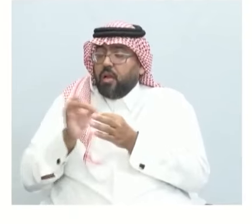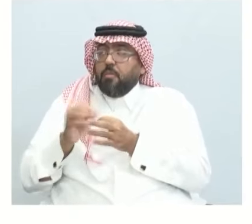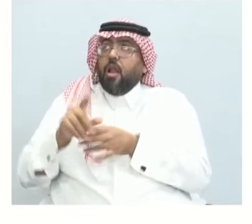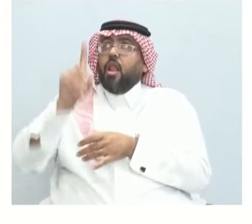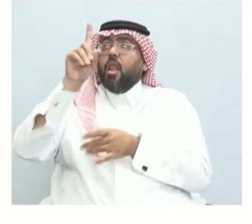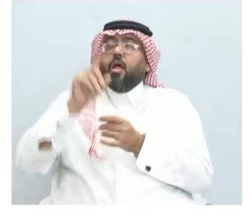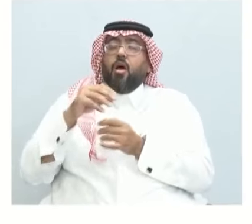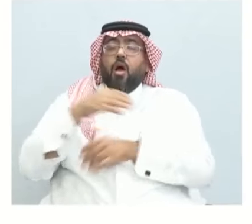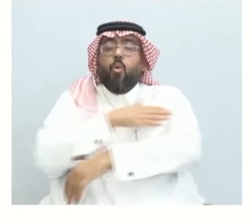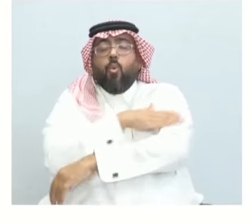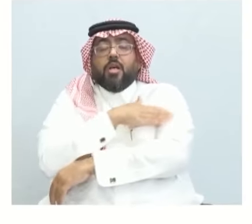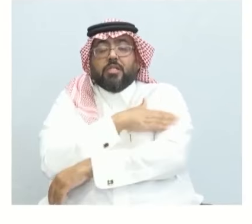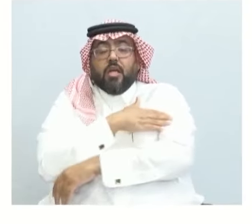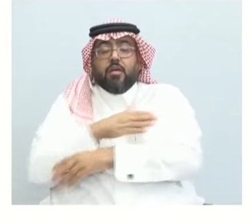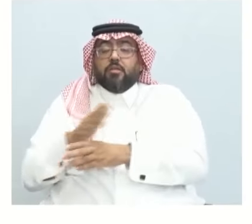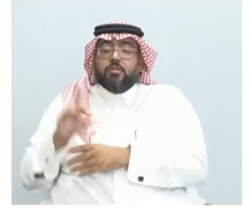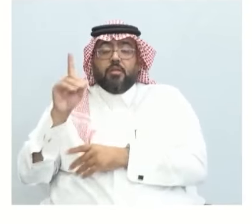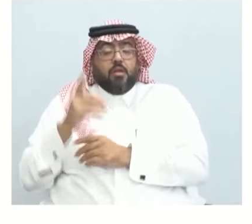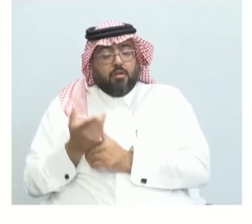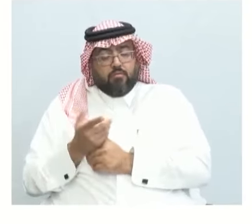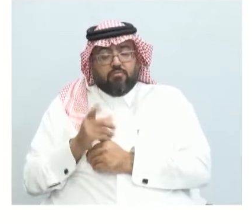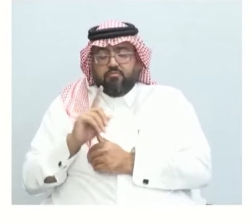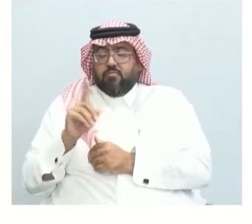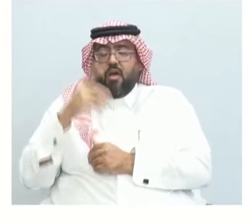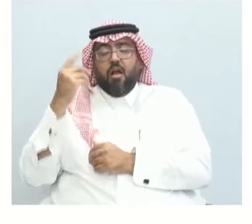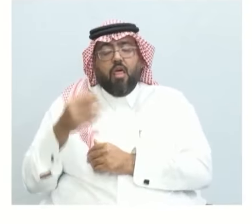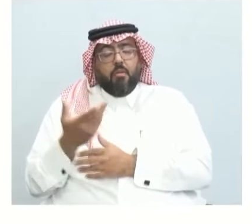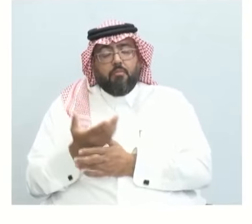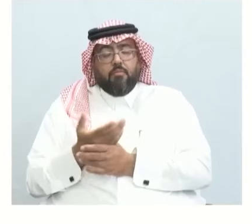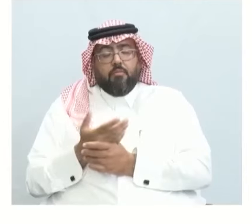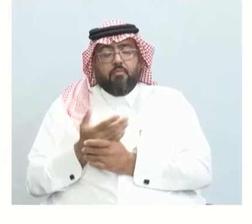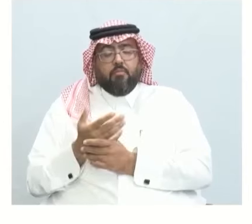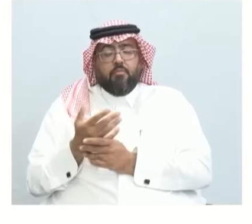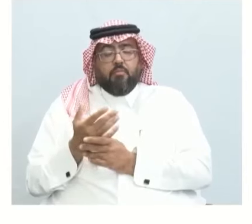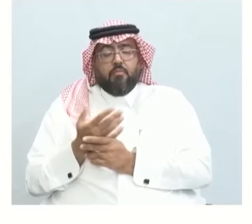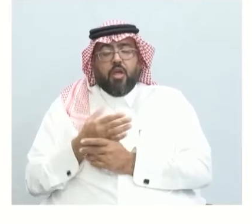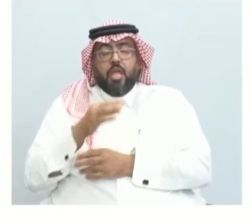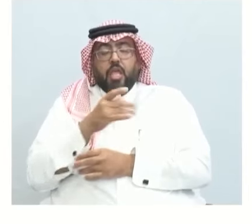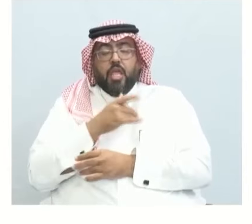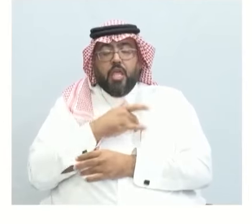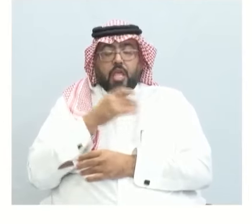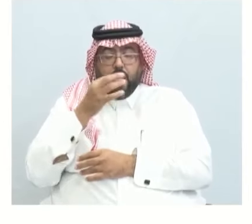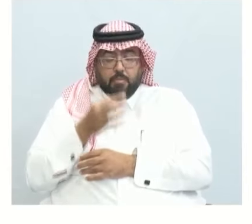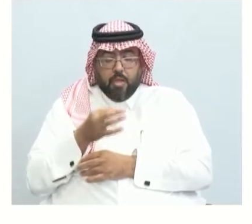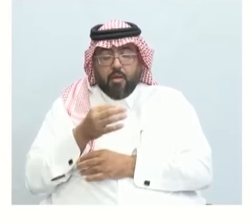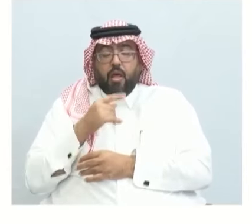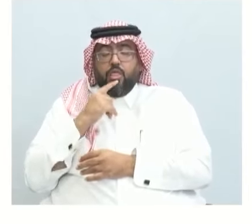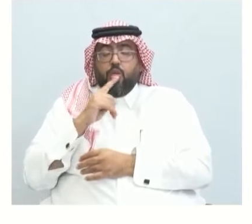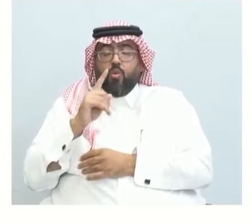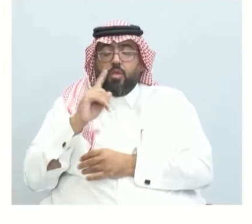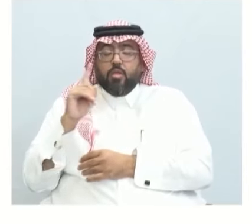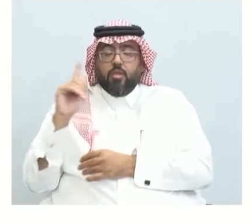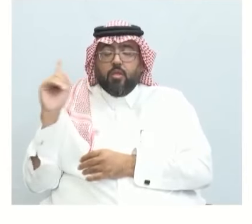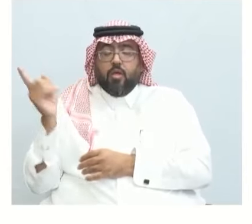لتكون شفيعه لهم عند الله ولكنهم مع ذلك مع كل ذلك كانوا مؤمنين بتوحيد الربوبيه فعرفوا ان